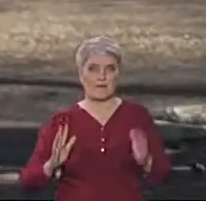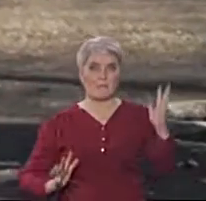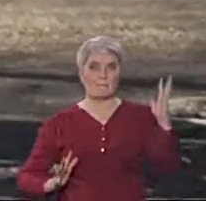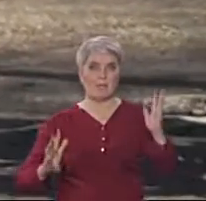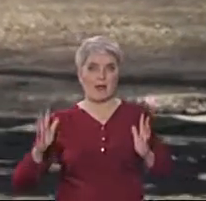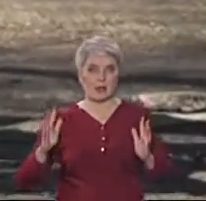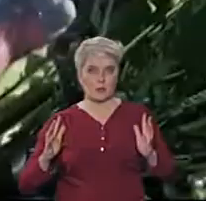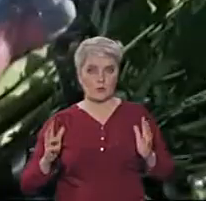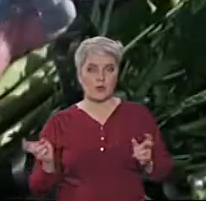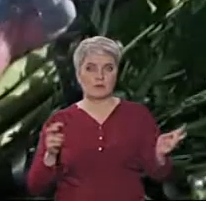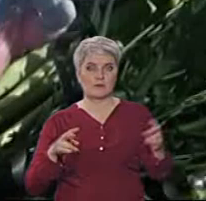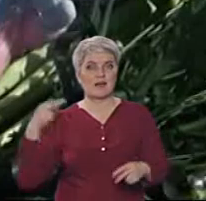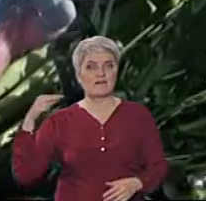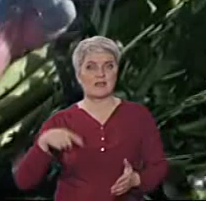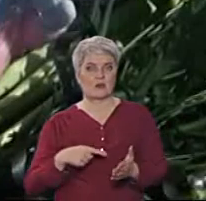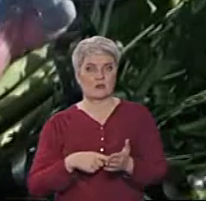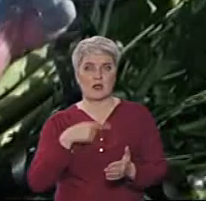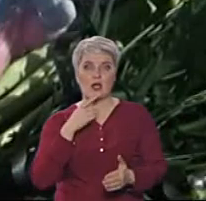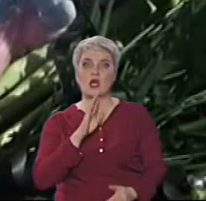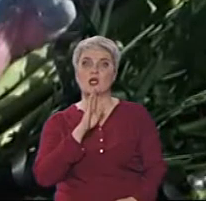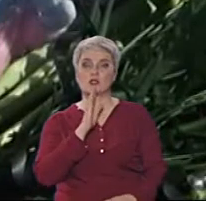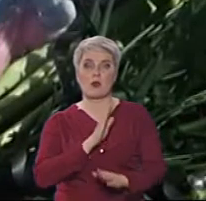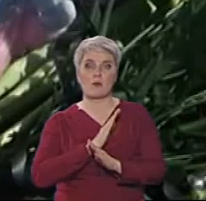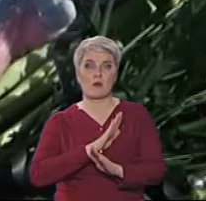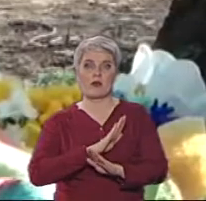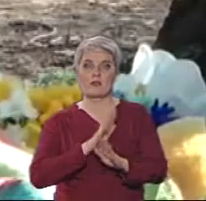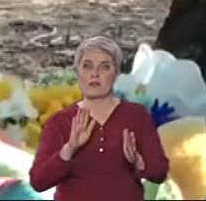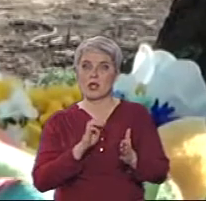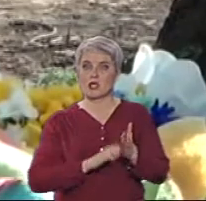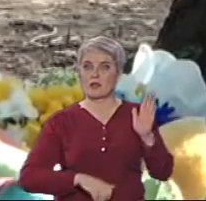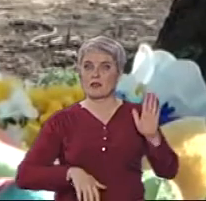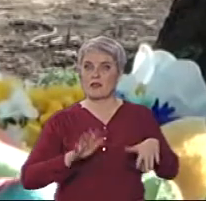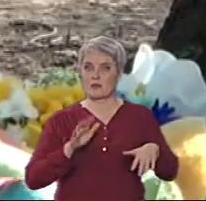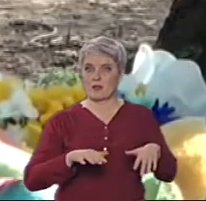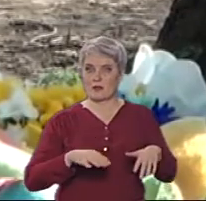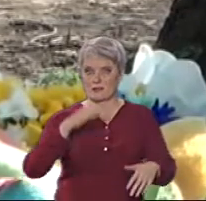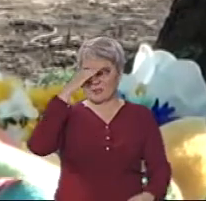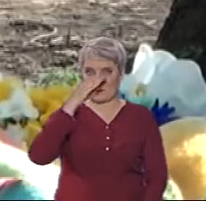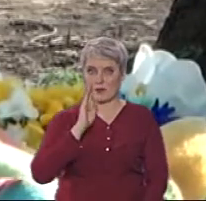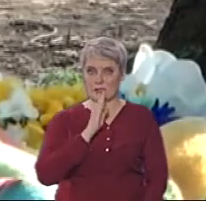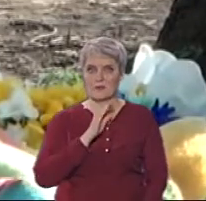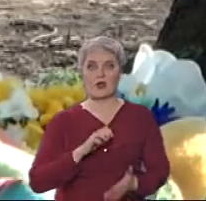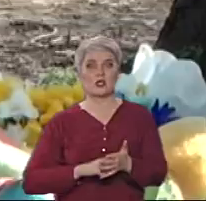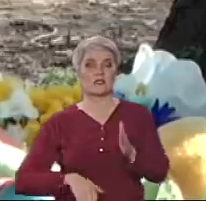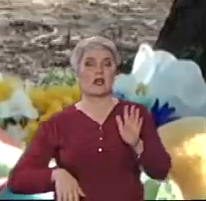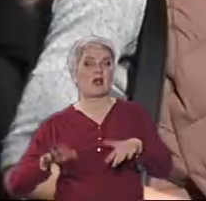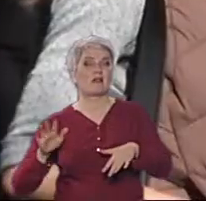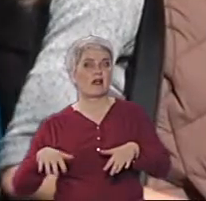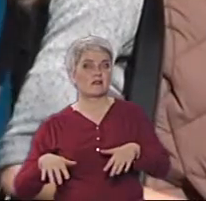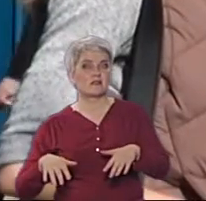іграшки. Люди кажуть, дівчинка померла не через недбалість батьків, а через халатність керівників парку, в якому стояла скульптура.